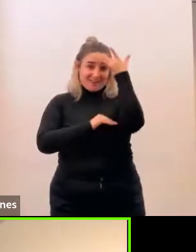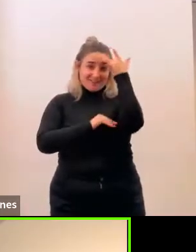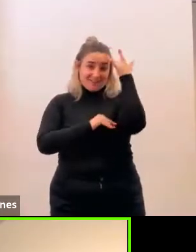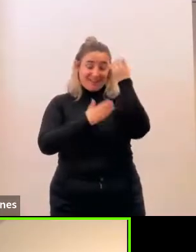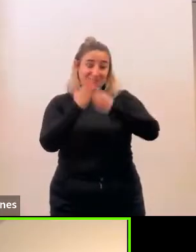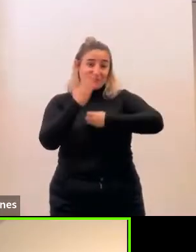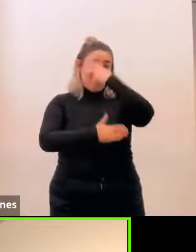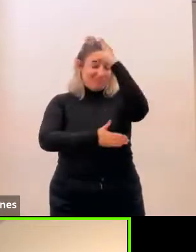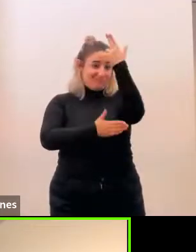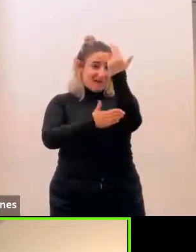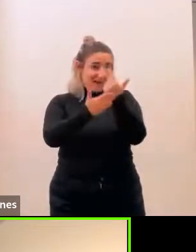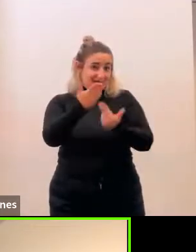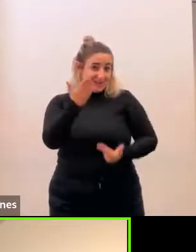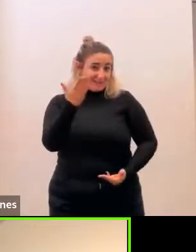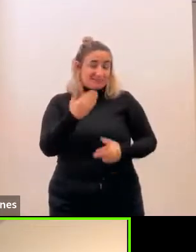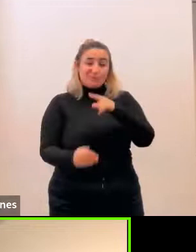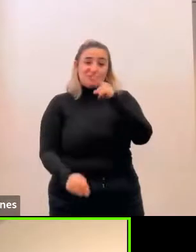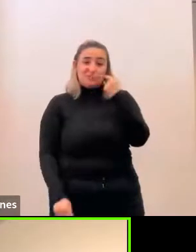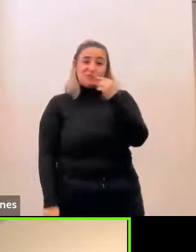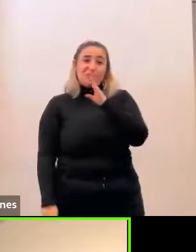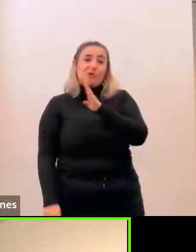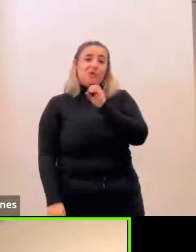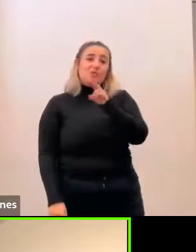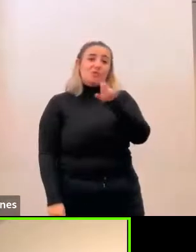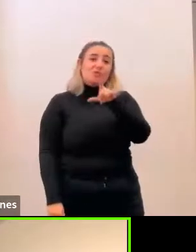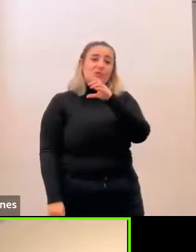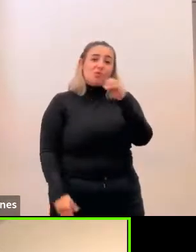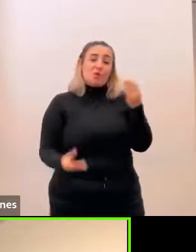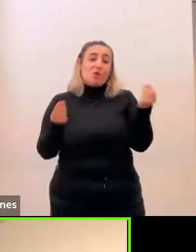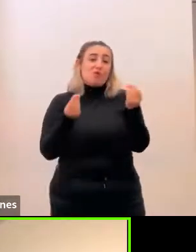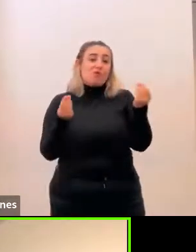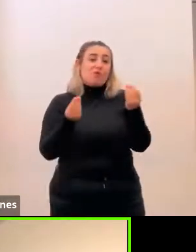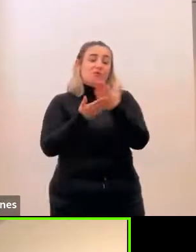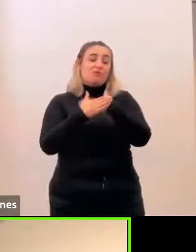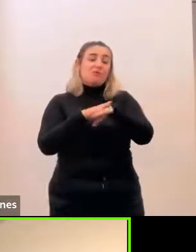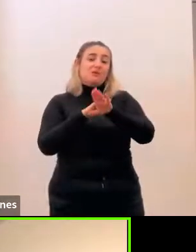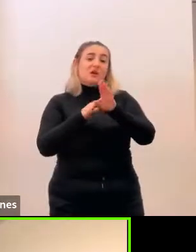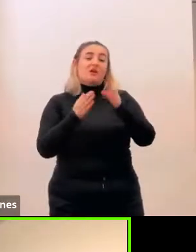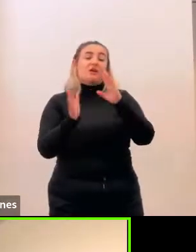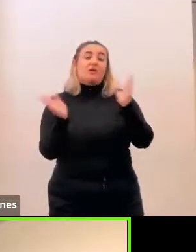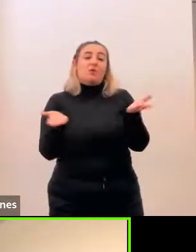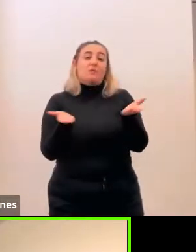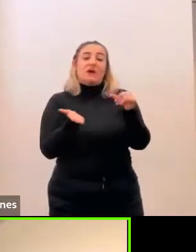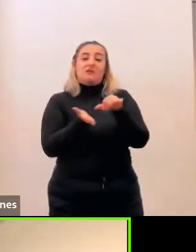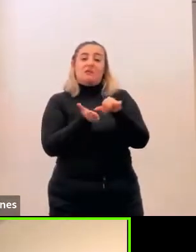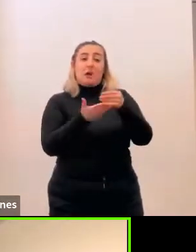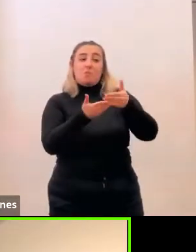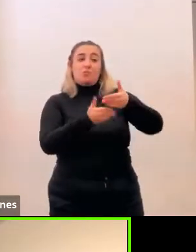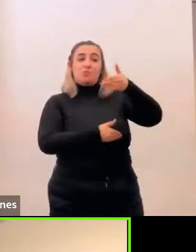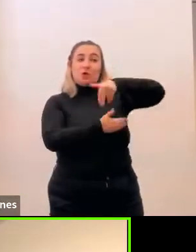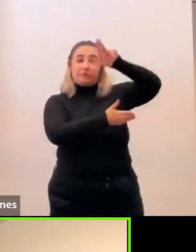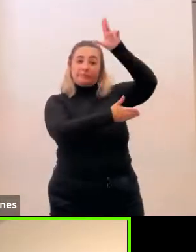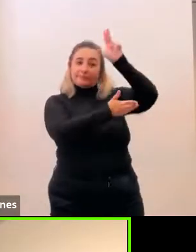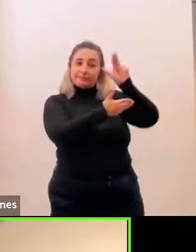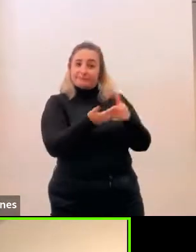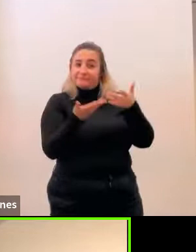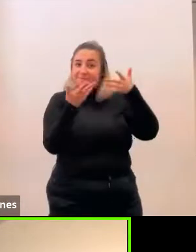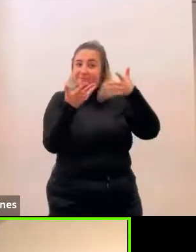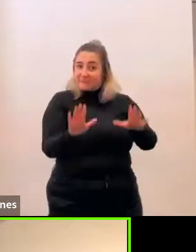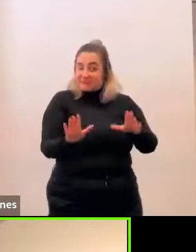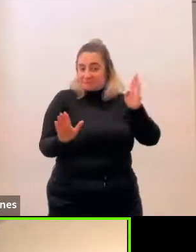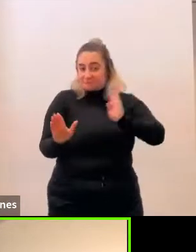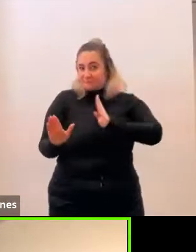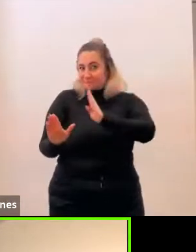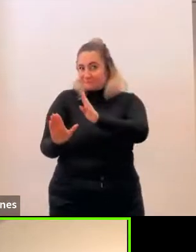exemple, de Franck Volo sur le mur de l'hôpital central. Voilà, donc il vous est demandé donc, de renouveler